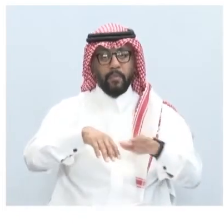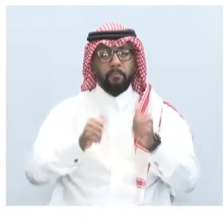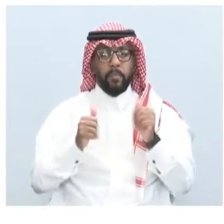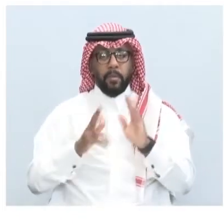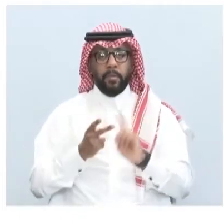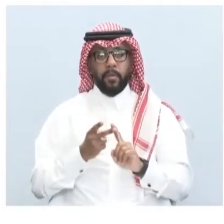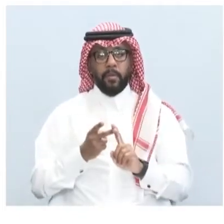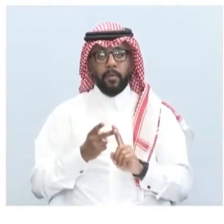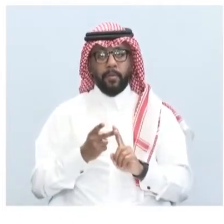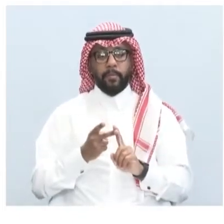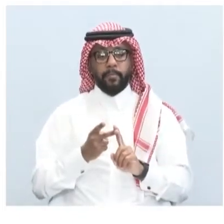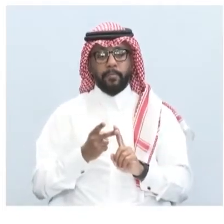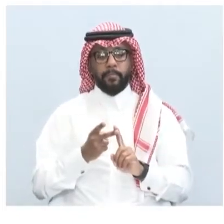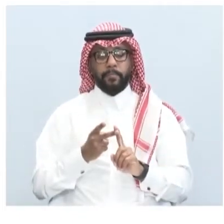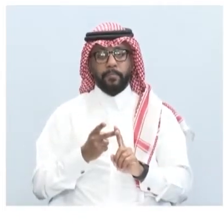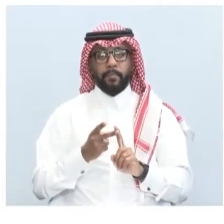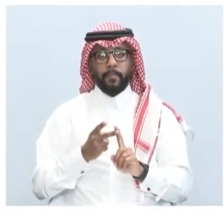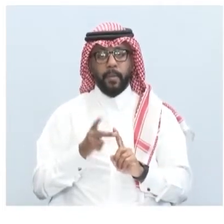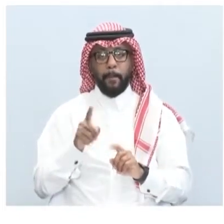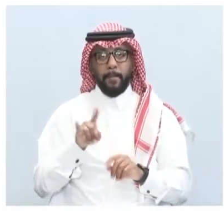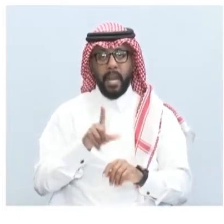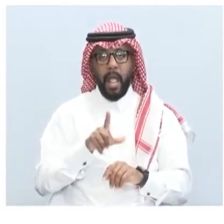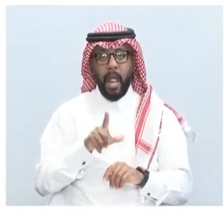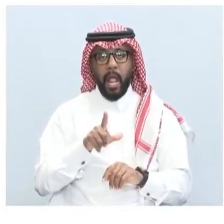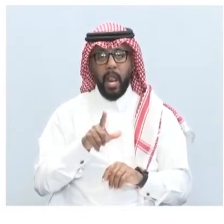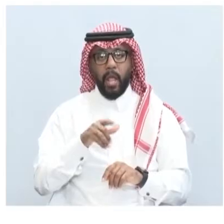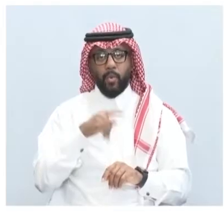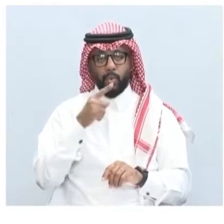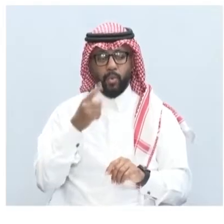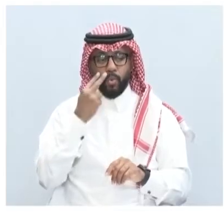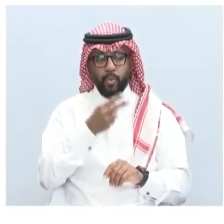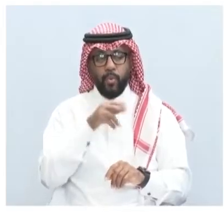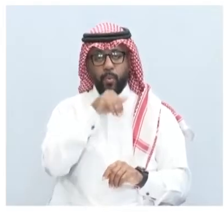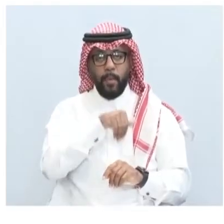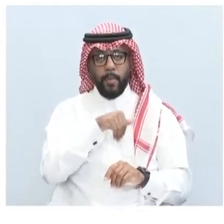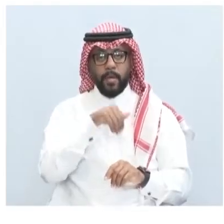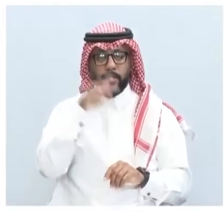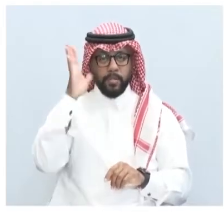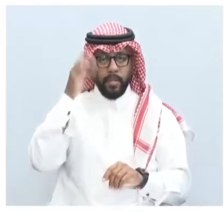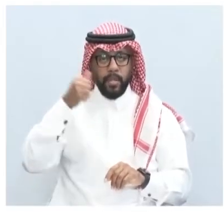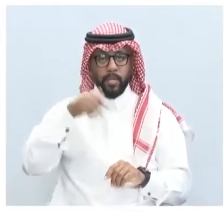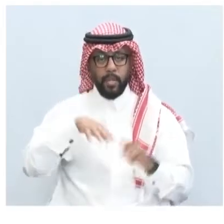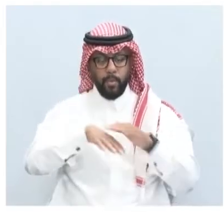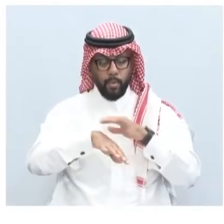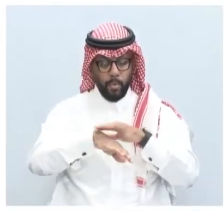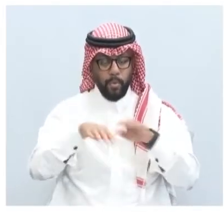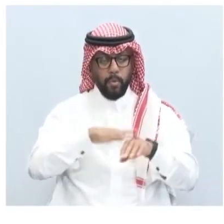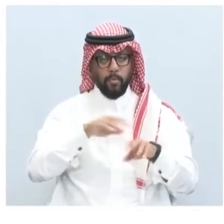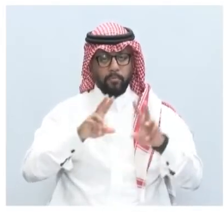ان النبي صلى الله عليه وسلم مسح على الخفين